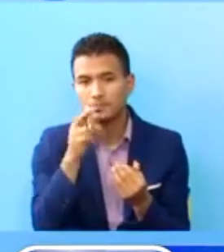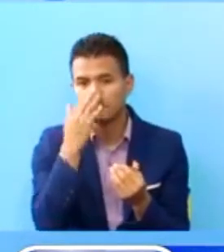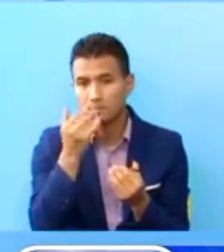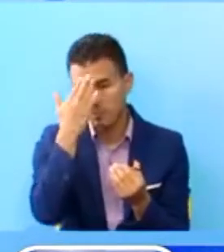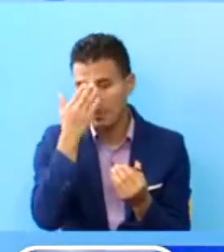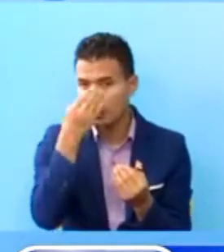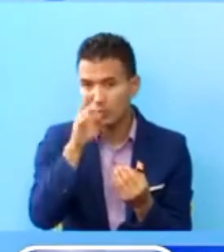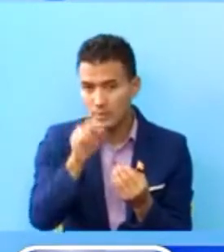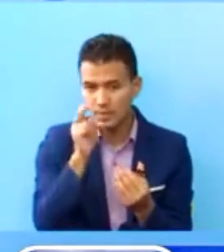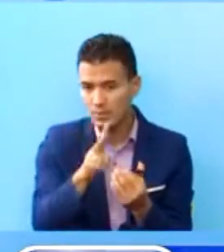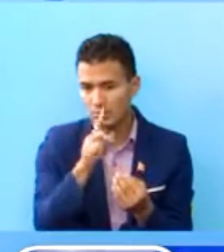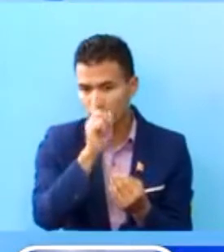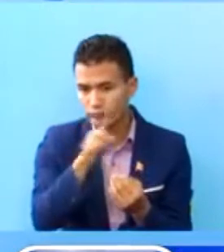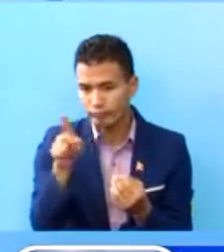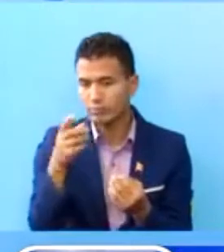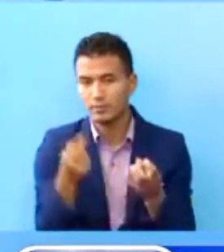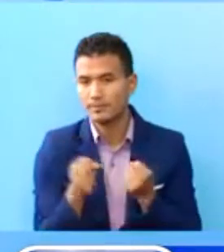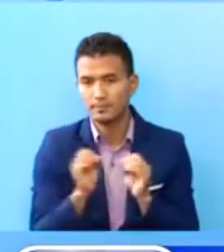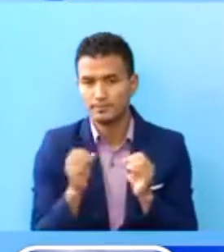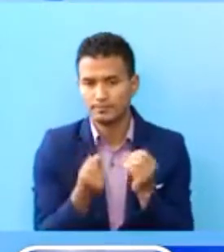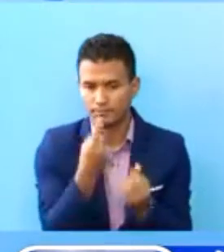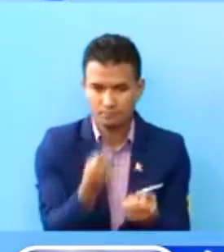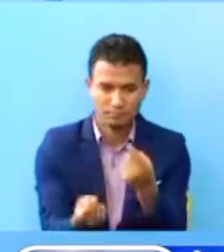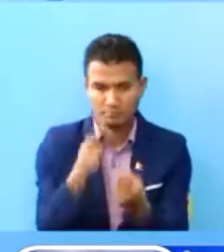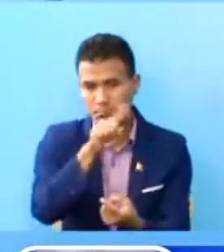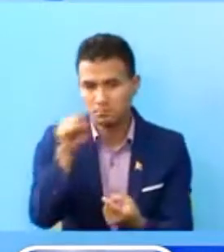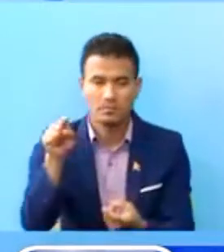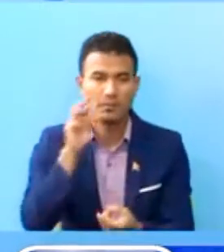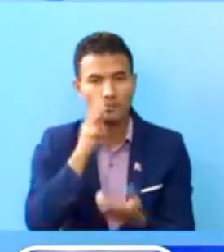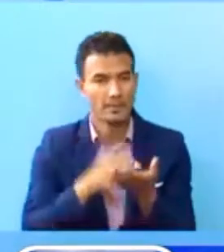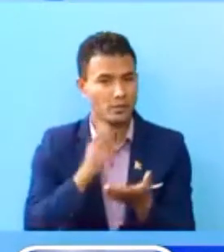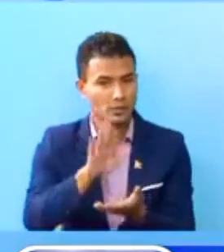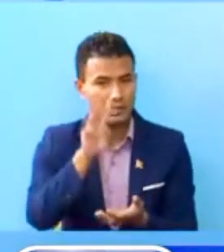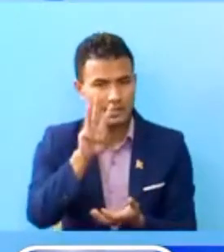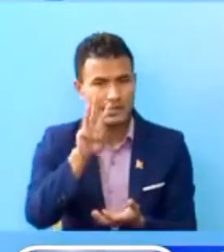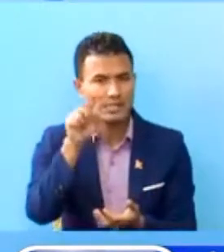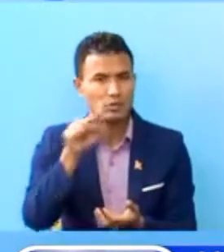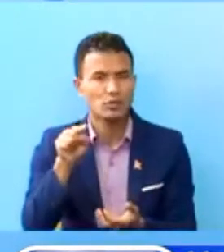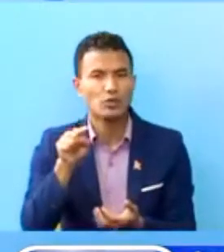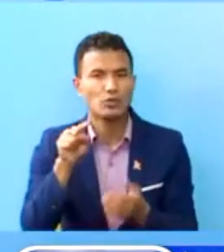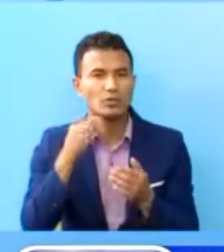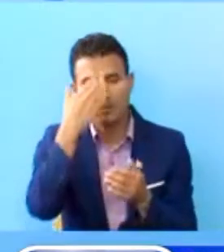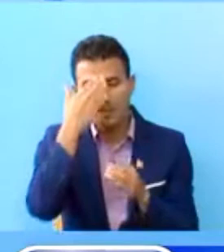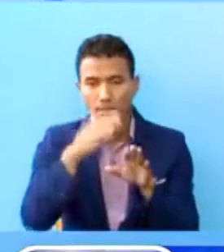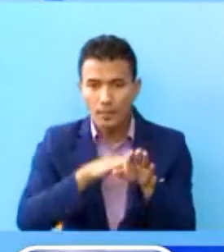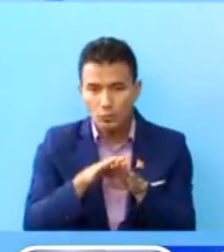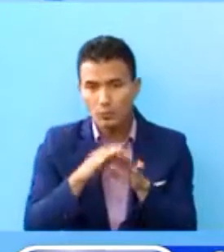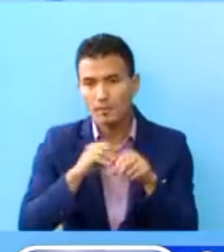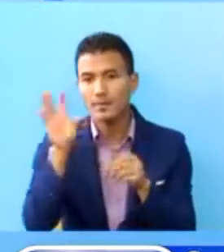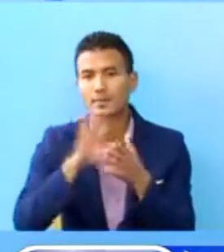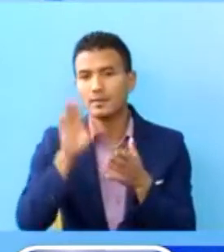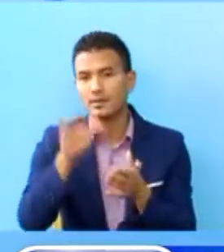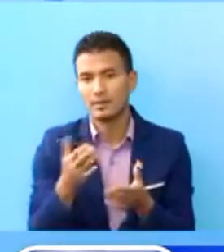सङ्क्रमित हुनुपर्नेमा त्यस्तो सङ्क्रमित नभएर छिटफुट कुराहरू छन् जो 3% केसहरू सङ्क्रमितहरू